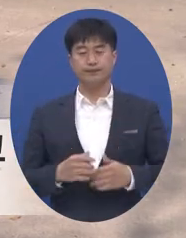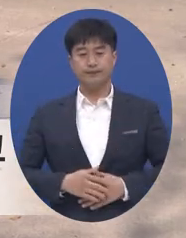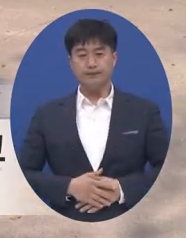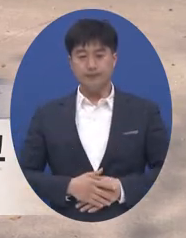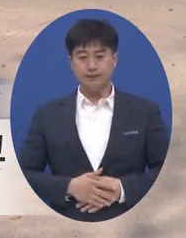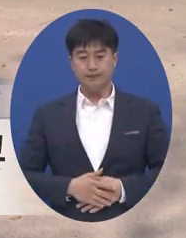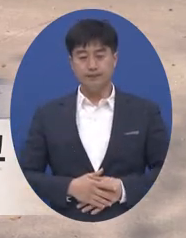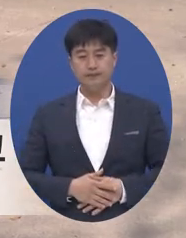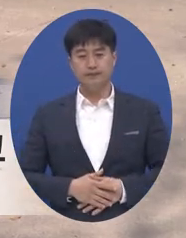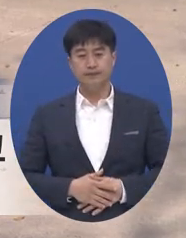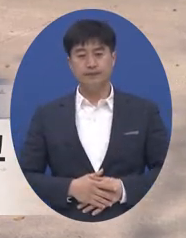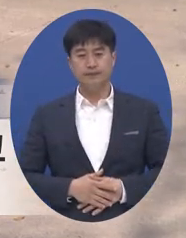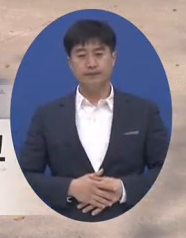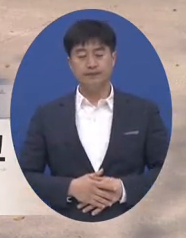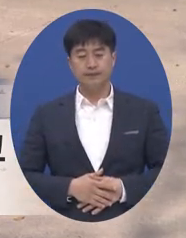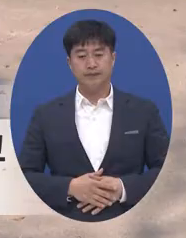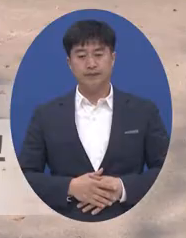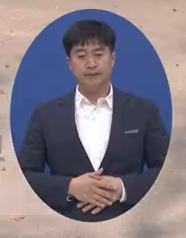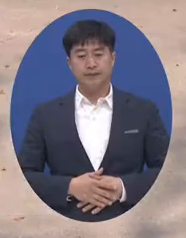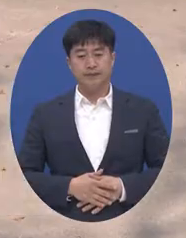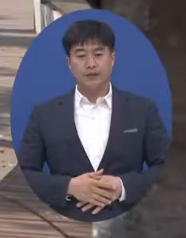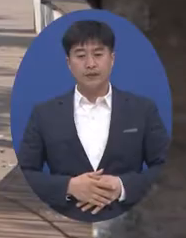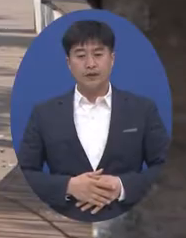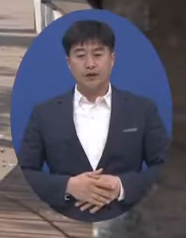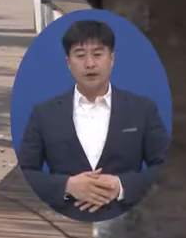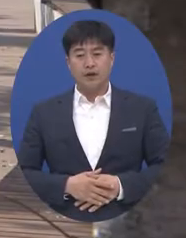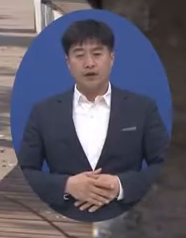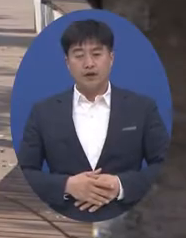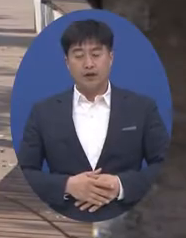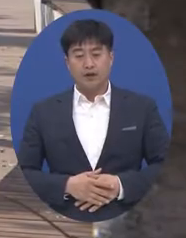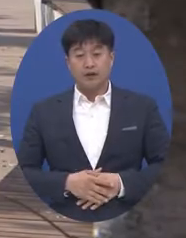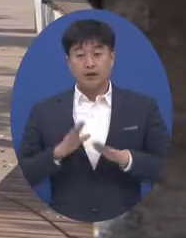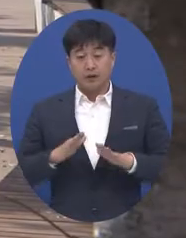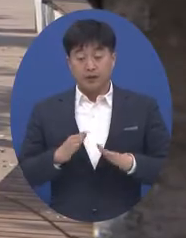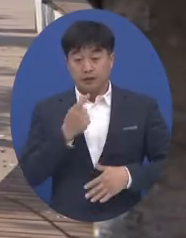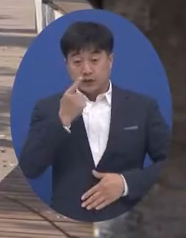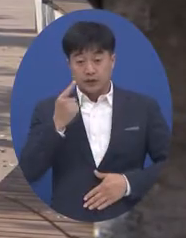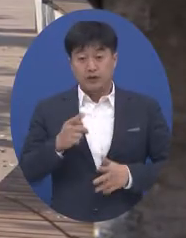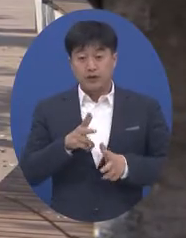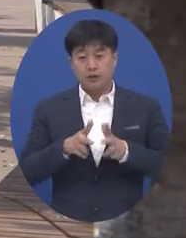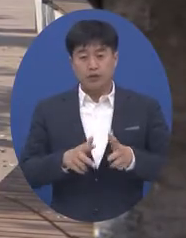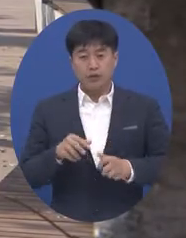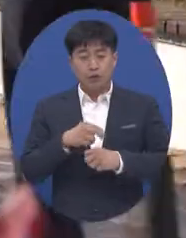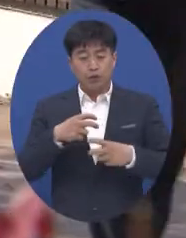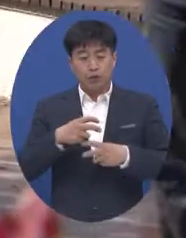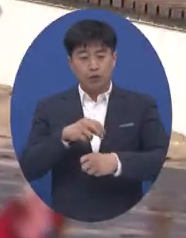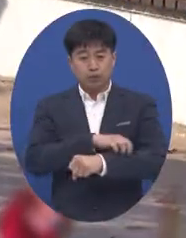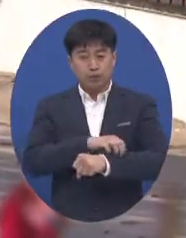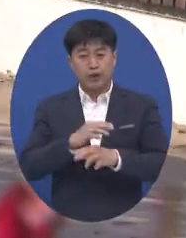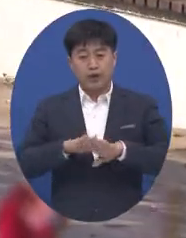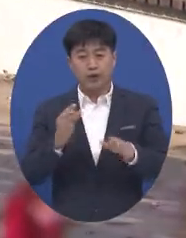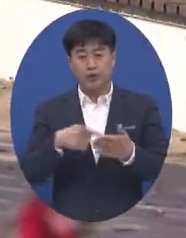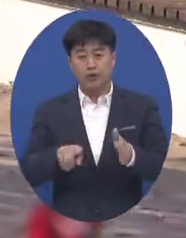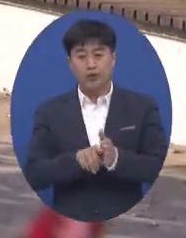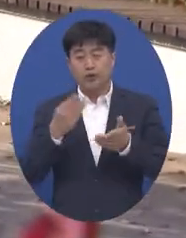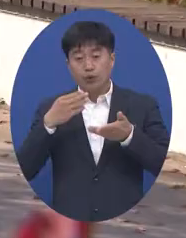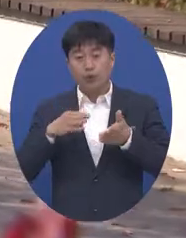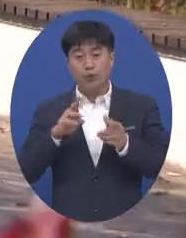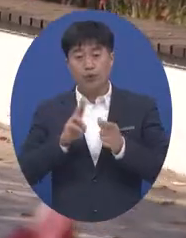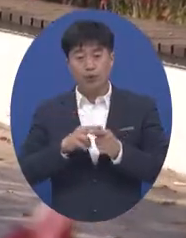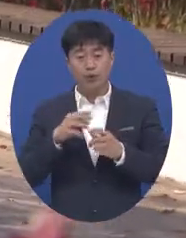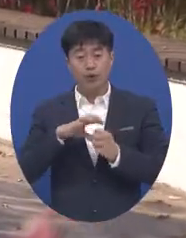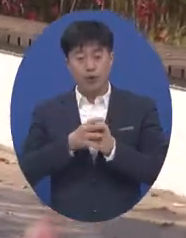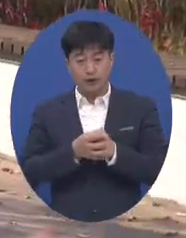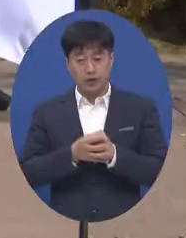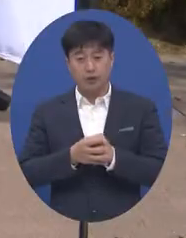그냥 가까운 데갈때 이용하면 괜찮을 것 같아요. 이번 실증 사업은 교통불편 해소를 위해 경기도 화성시가